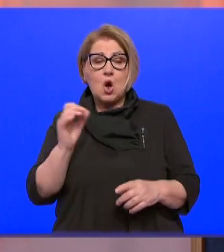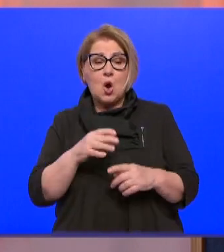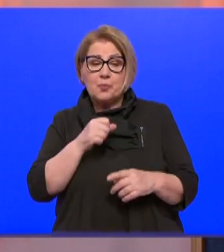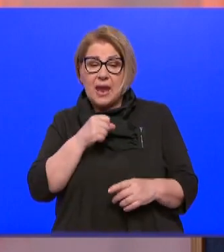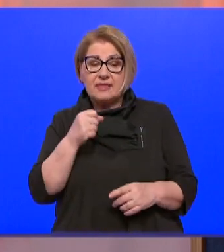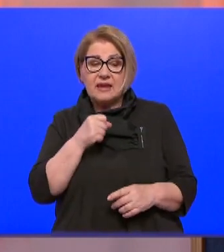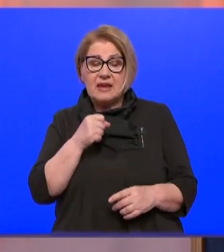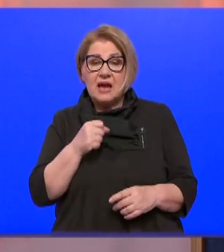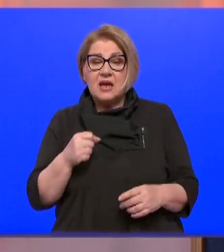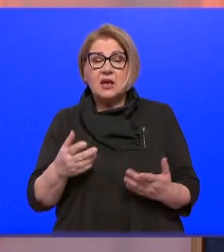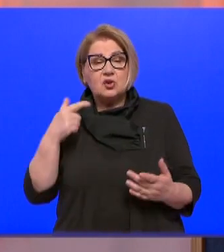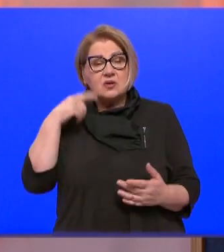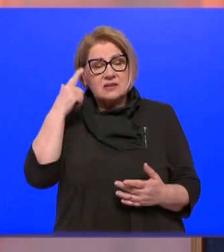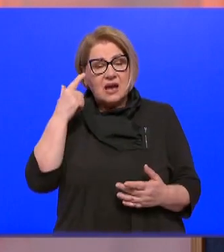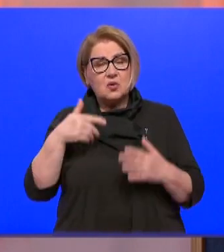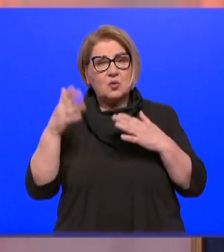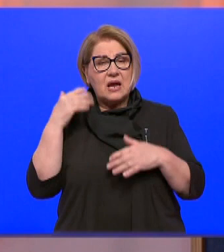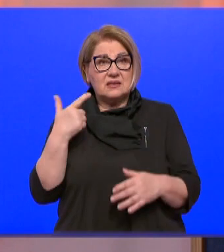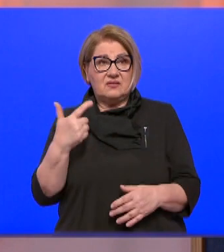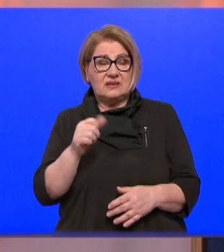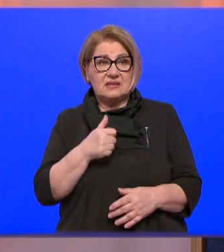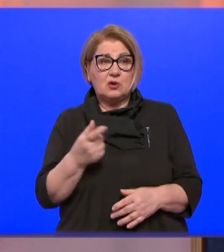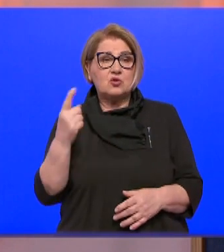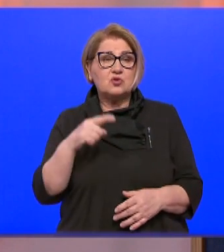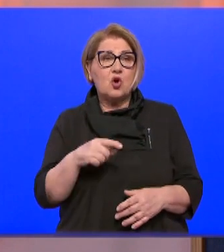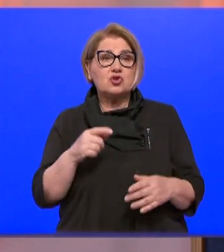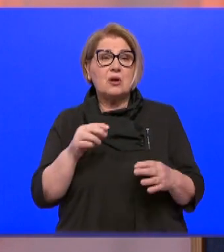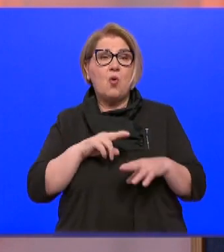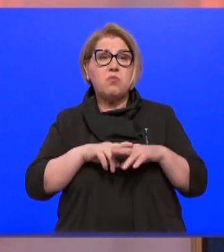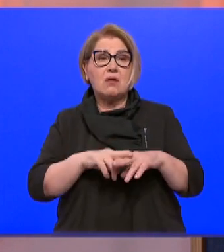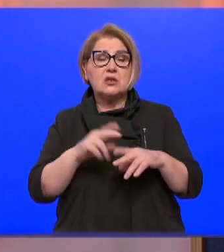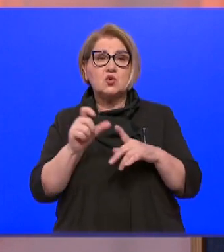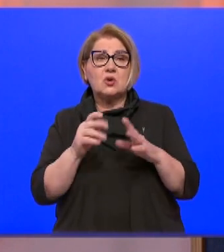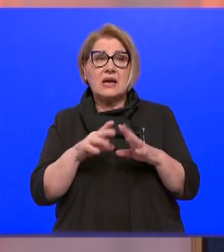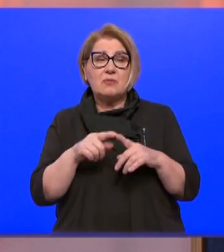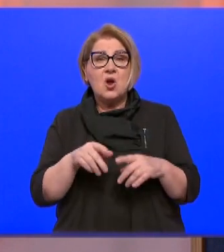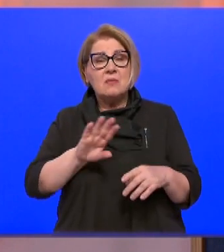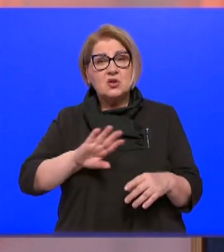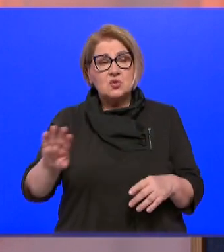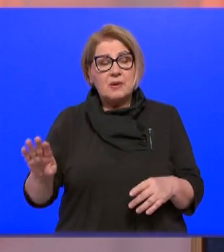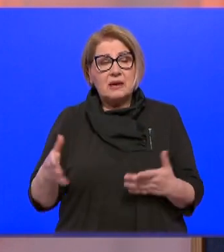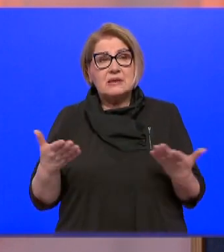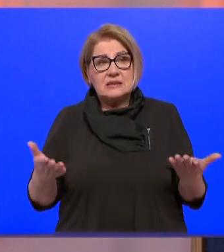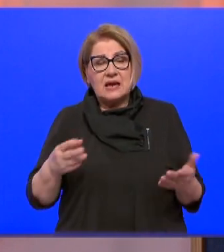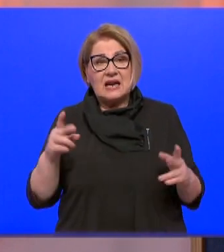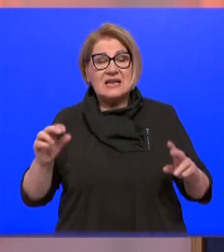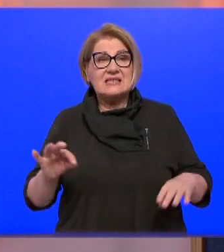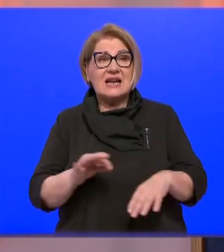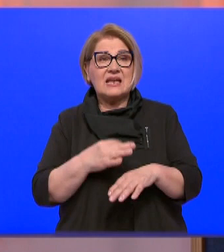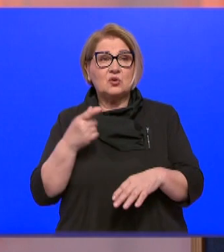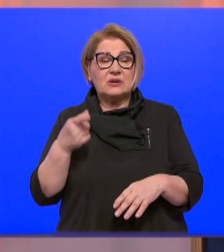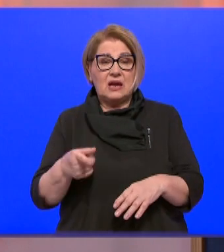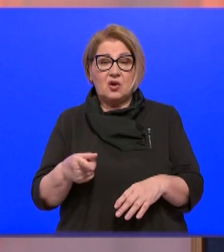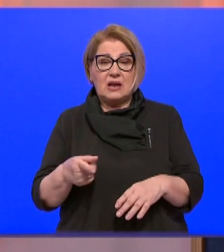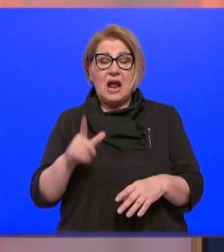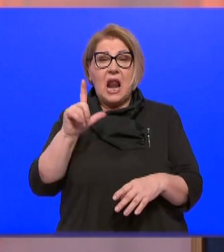svi brojni koji su kroz 20 godina došli na Rebro, pa su posebno bili počašćeni i sretni kad su čuli da je